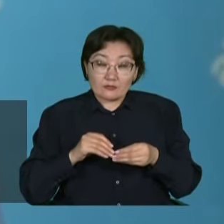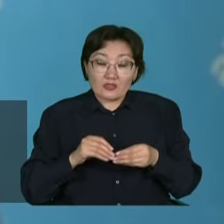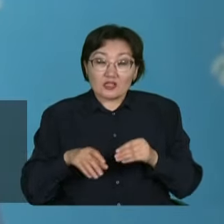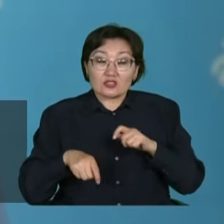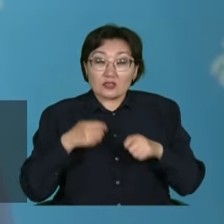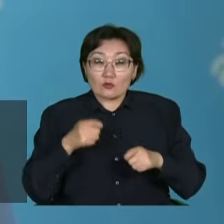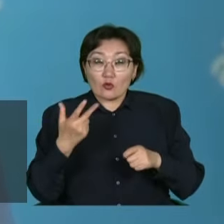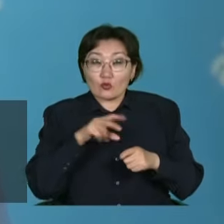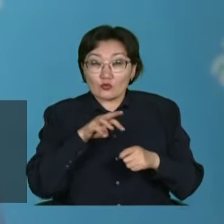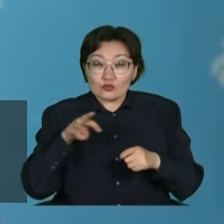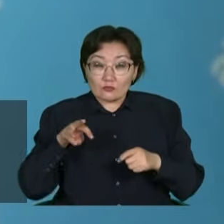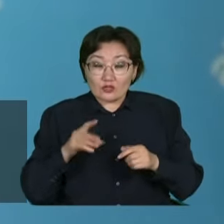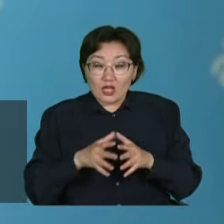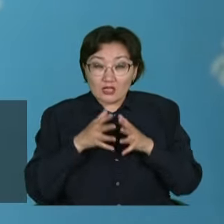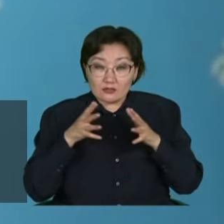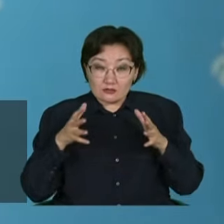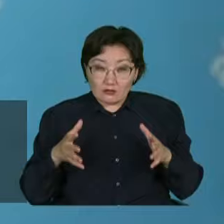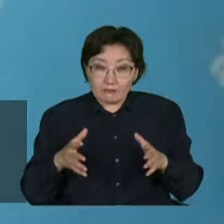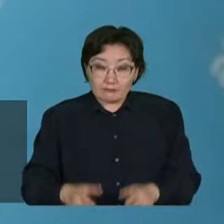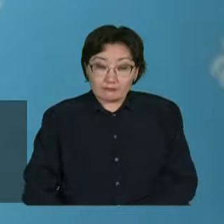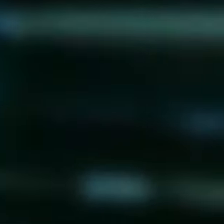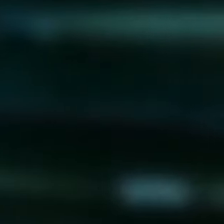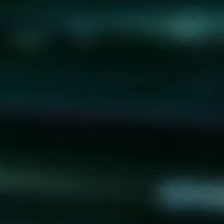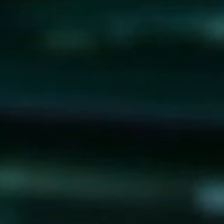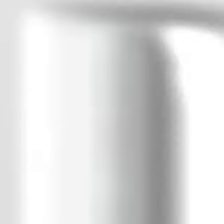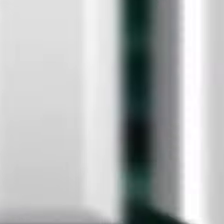залал 30 миллионын астам деп көріп отырып.